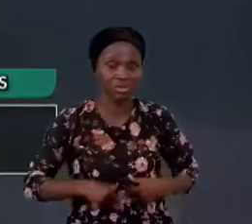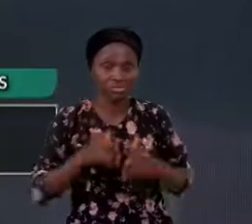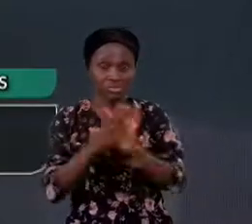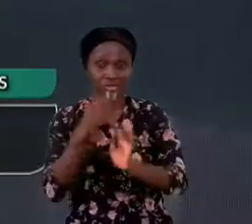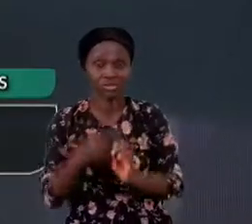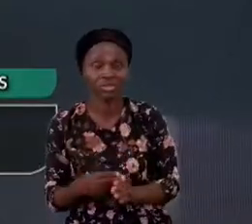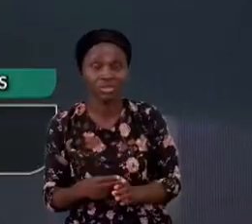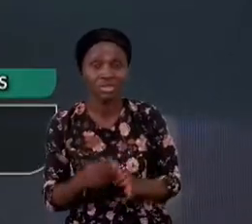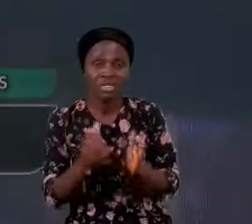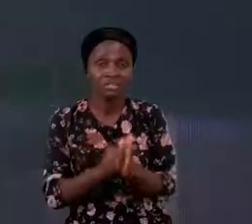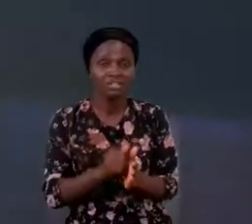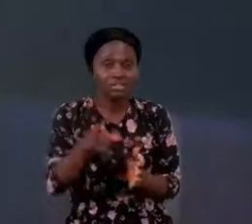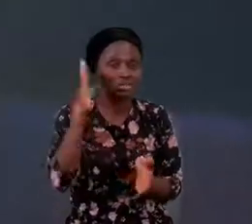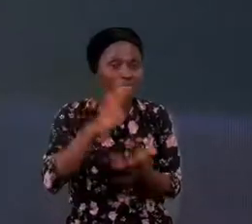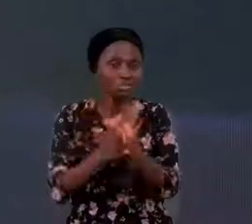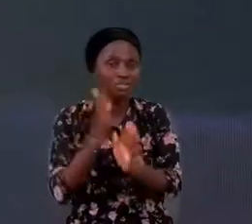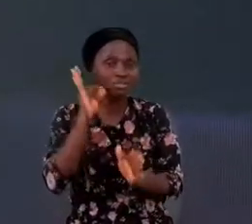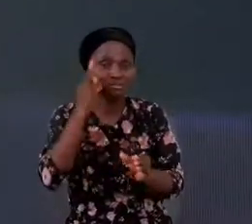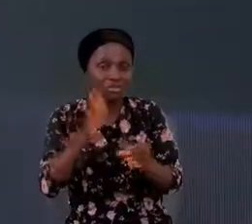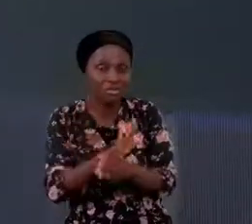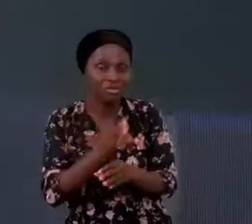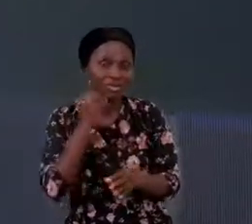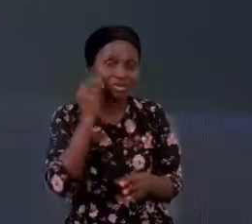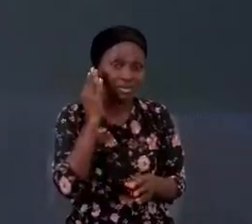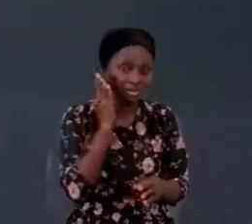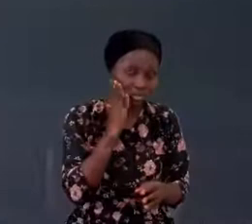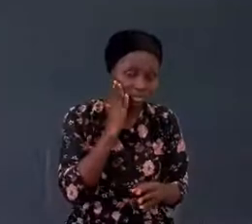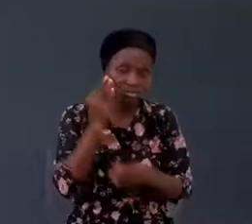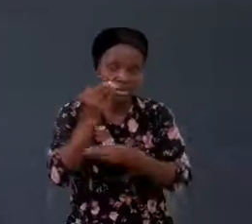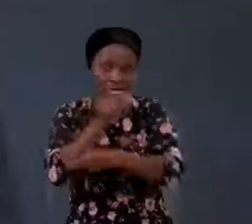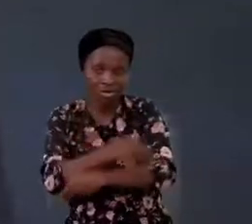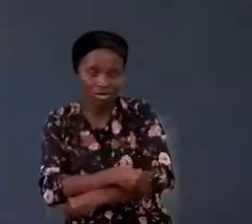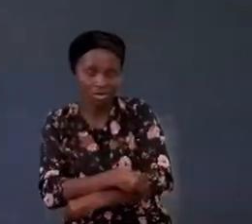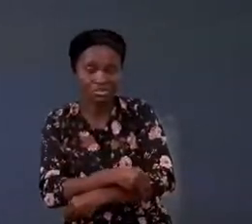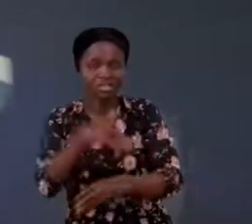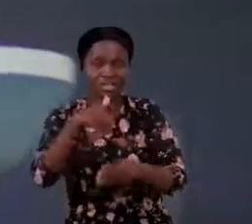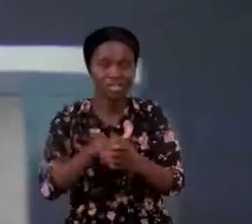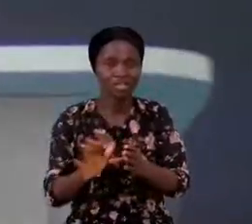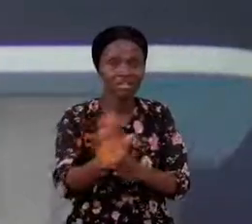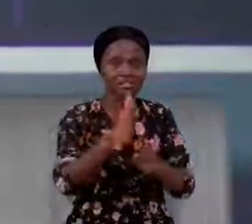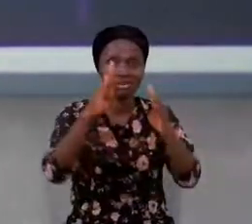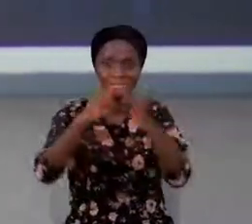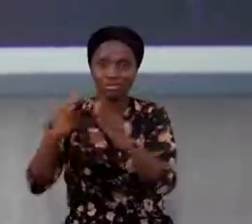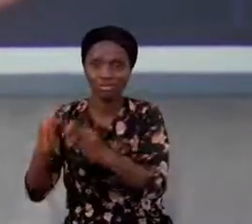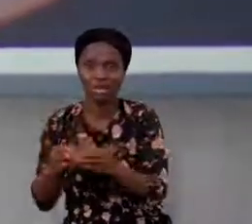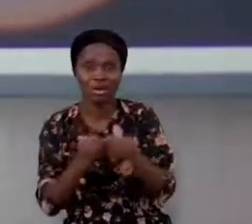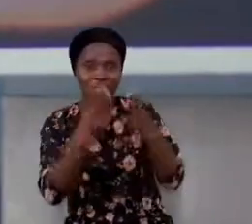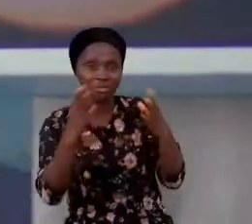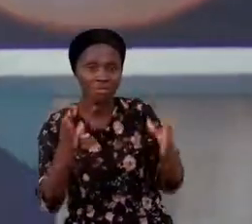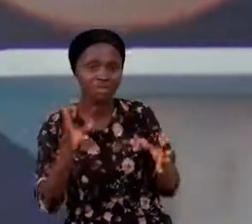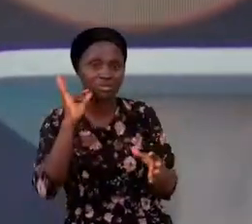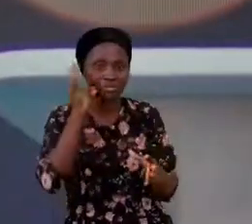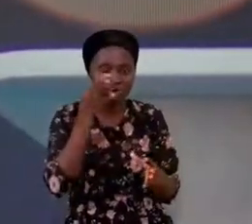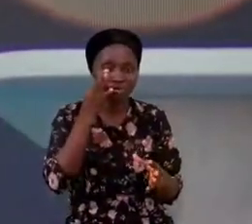bureau, partout où tu vas. Beaucoup de fruits. Quatrièmement, fruits bénéfiques qui profitent à